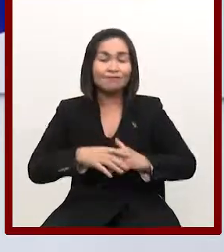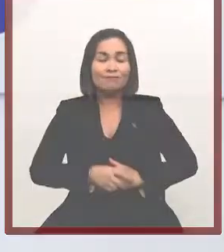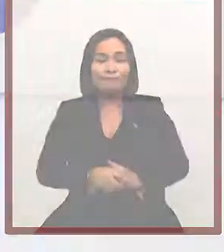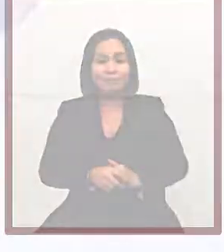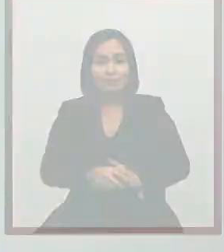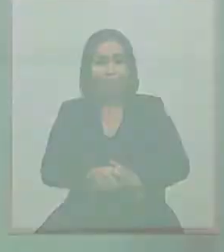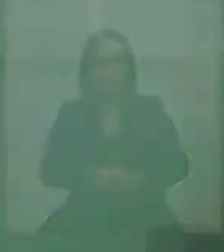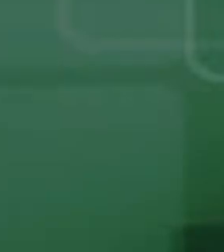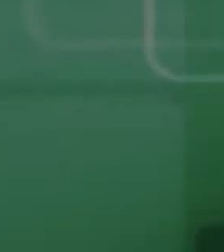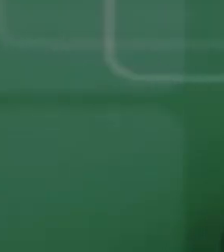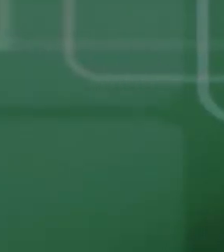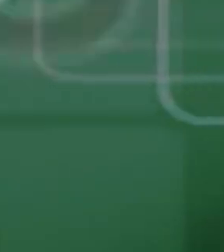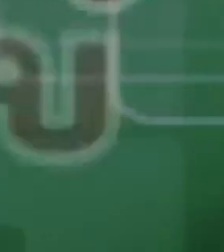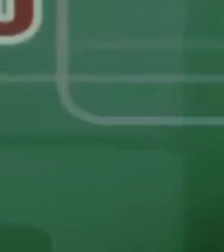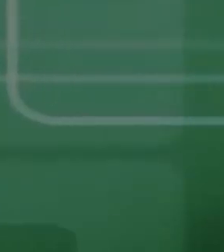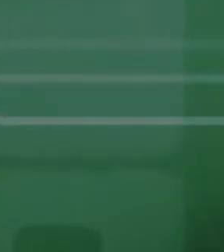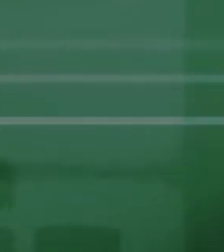แน่นอนค่ะ